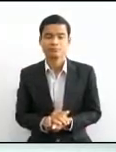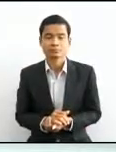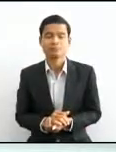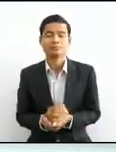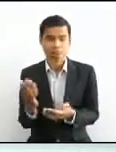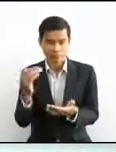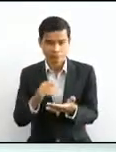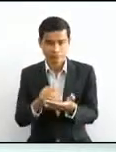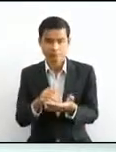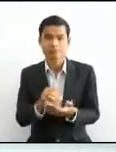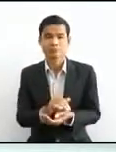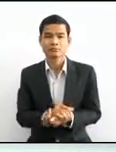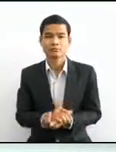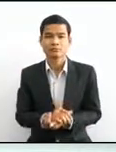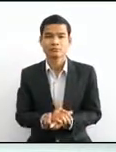cha mà đang thích con